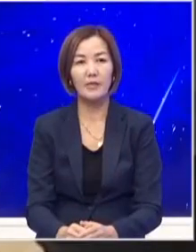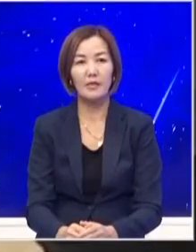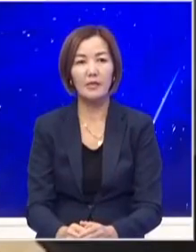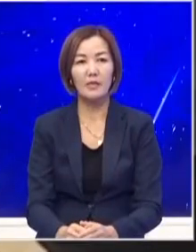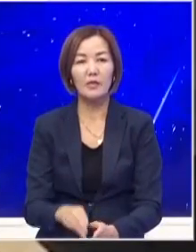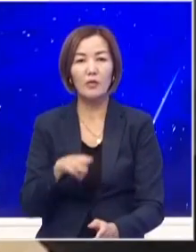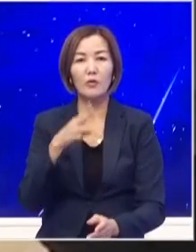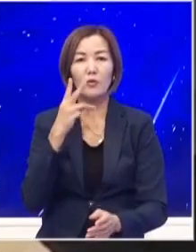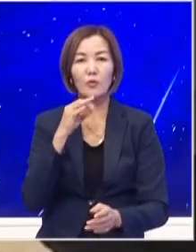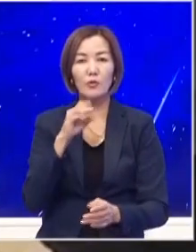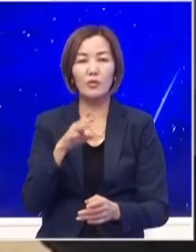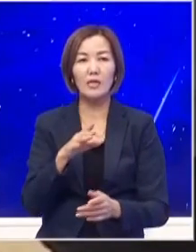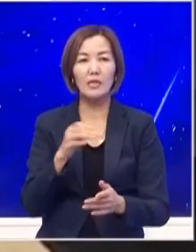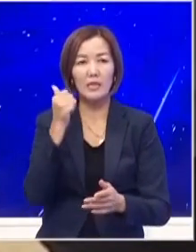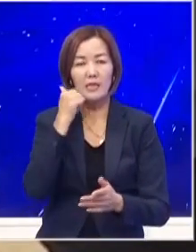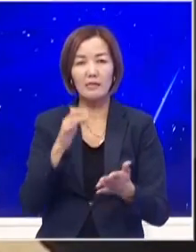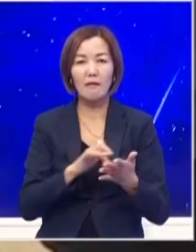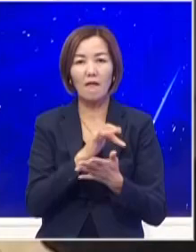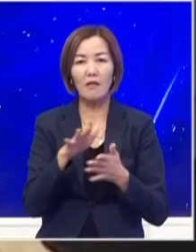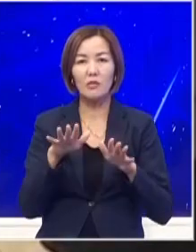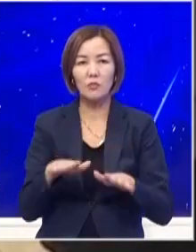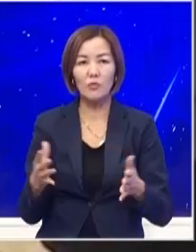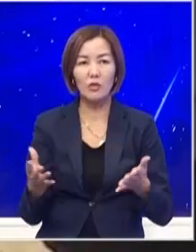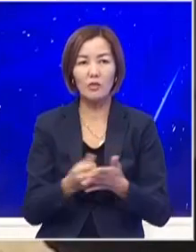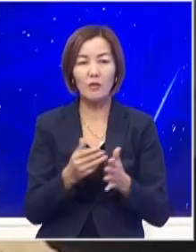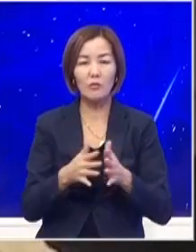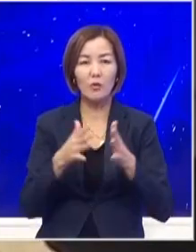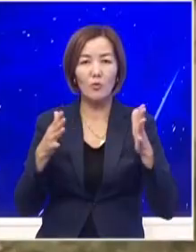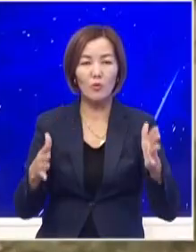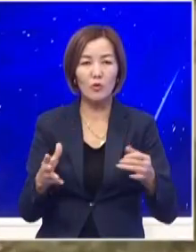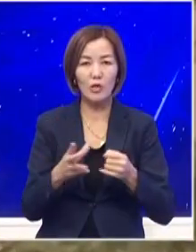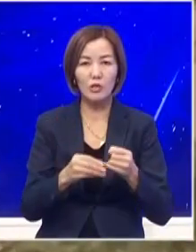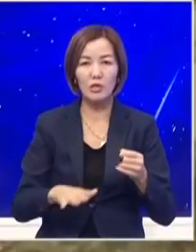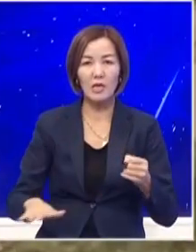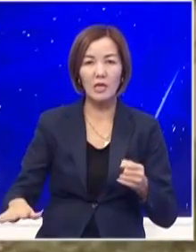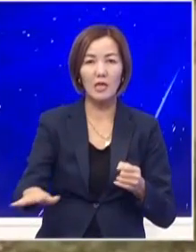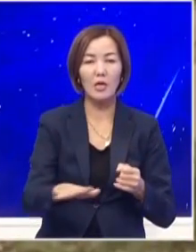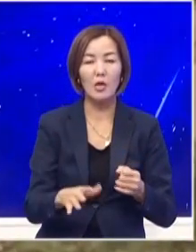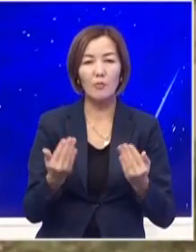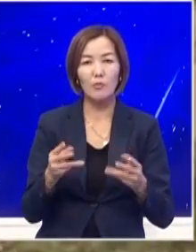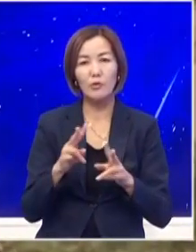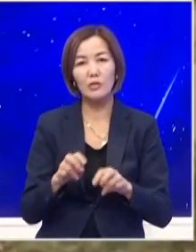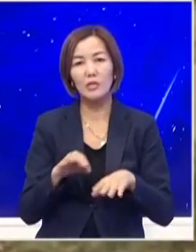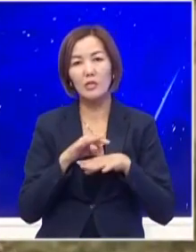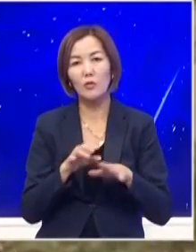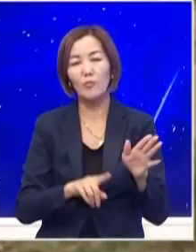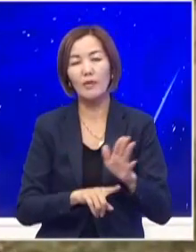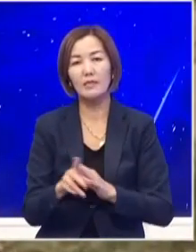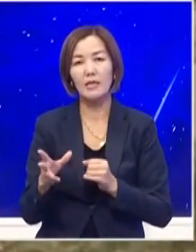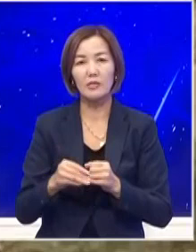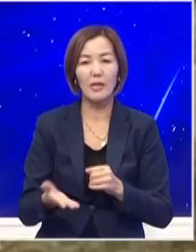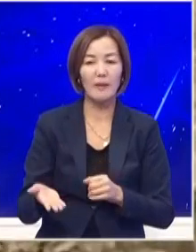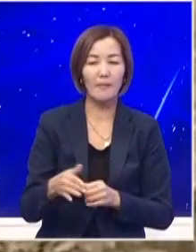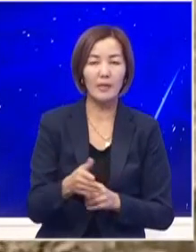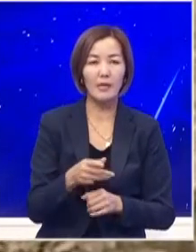Түркістан облысында ескі қалашықтың орны табылды. Үлкен аумақты алып жатқан өркениет ордасы бүгінде зерттелуде. Сондай-ақ археологтар сол